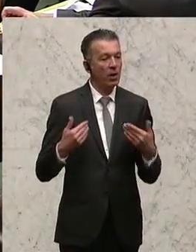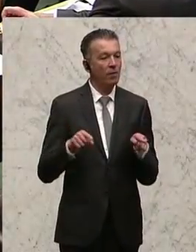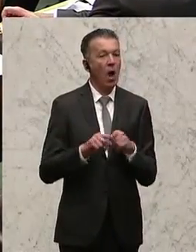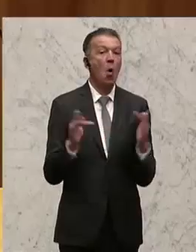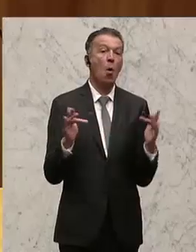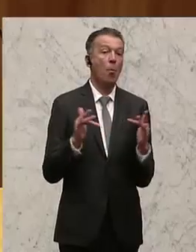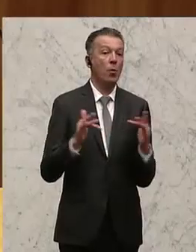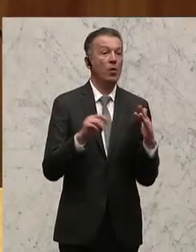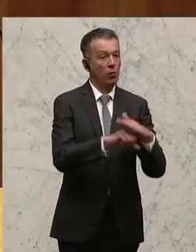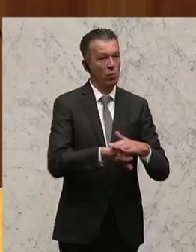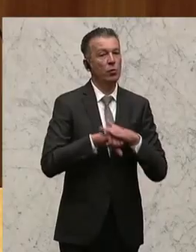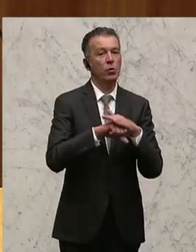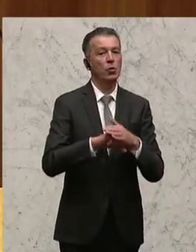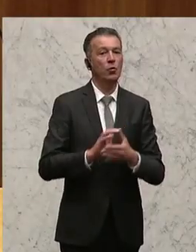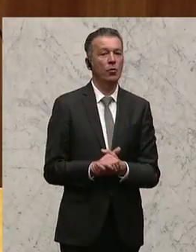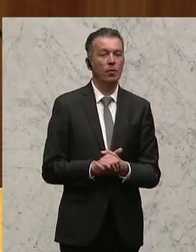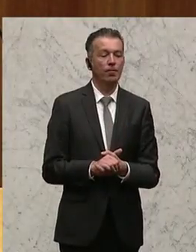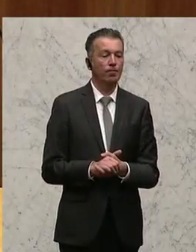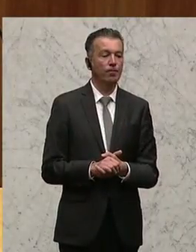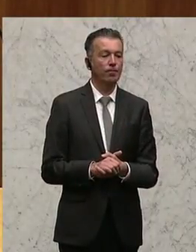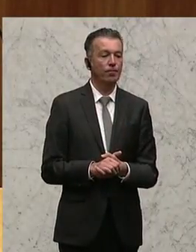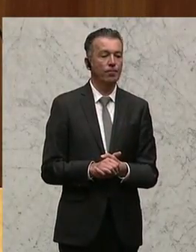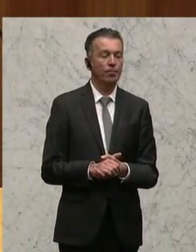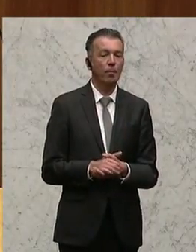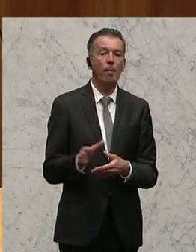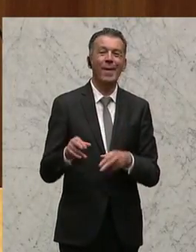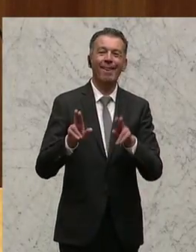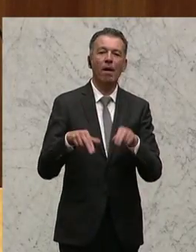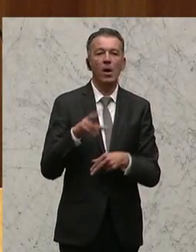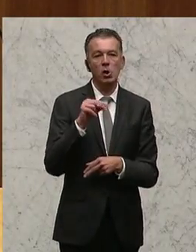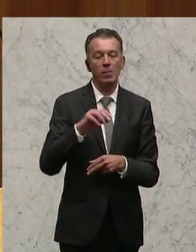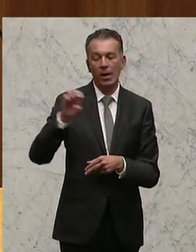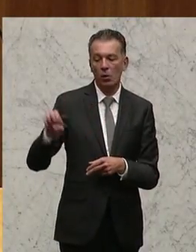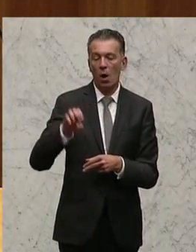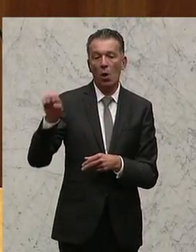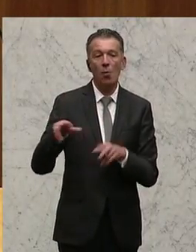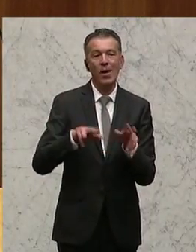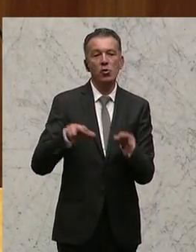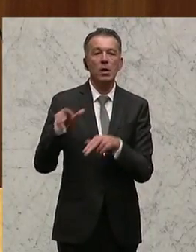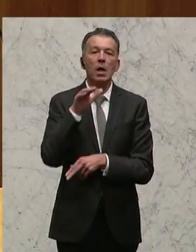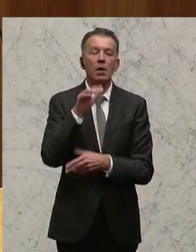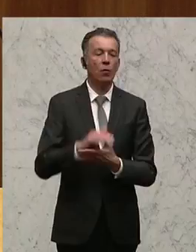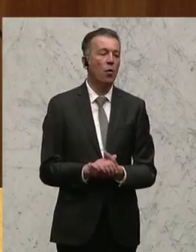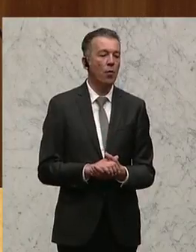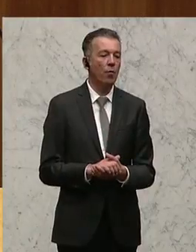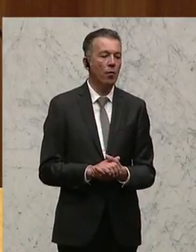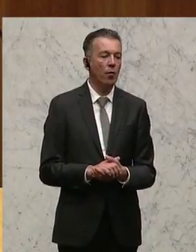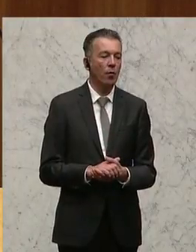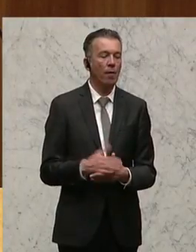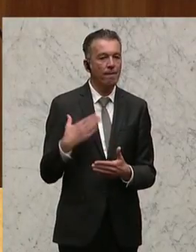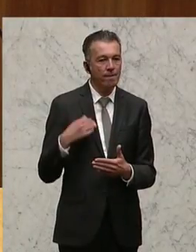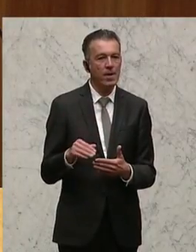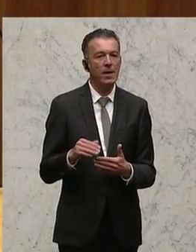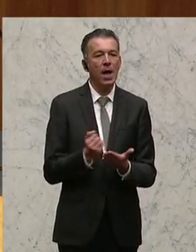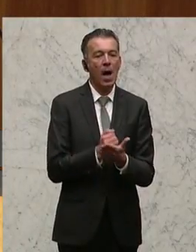von der Opposition unterstützt. Und mit der Rechtsprechung des Europäischen Gerichtshofes wird erneut eine